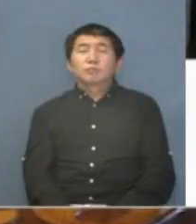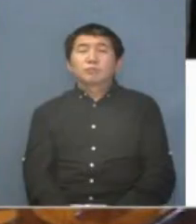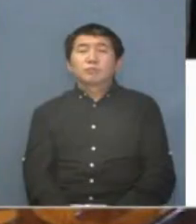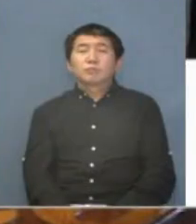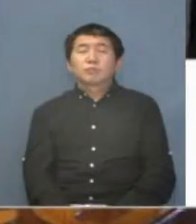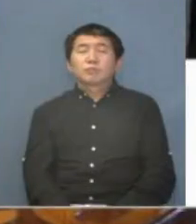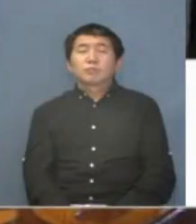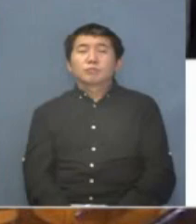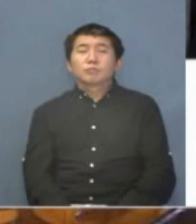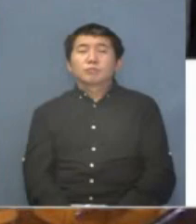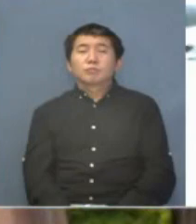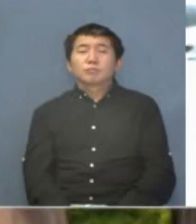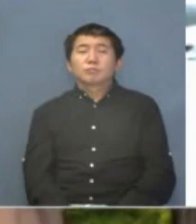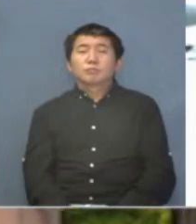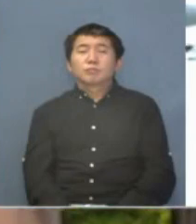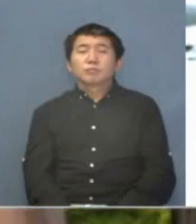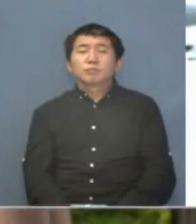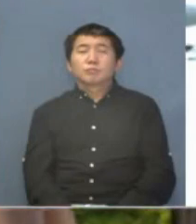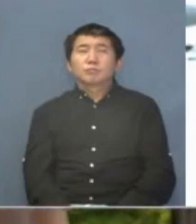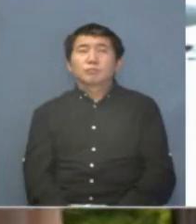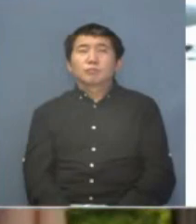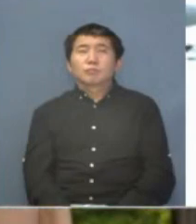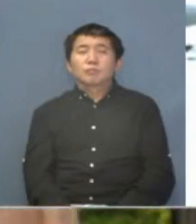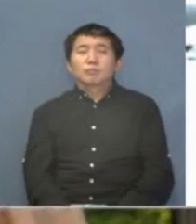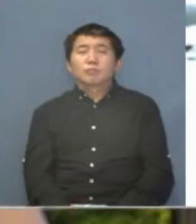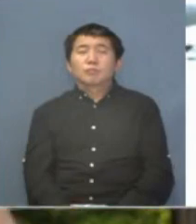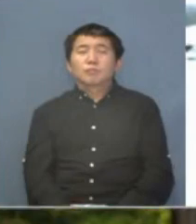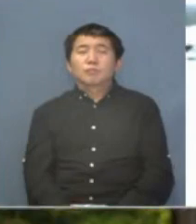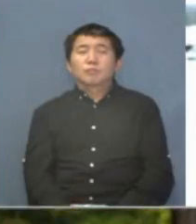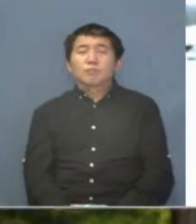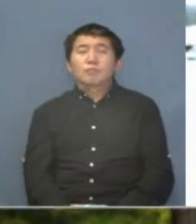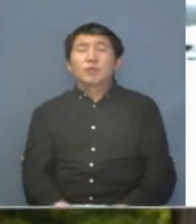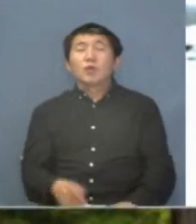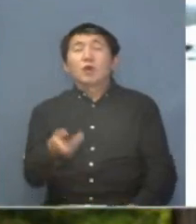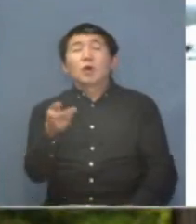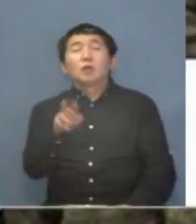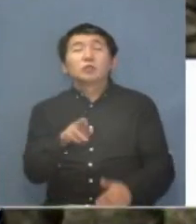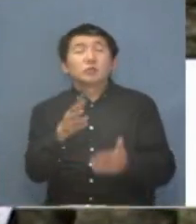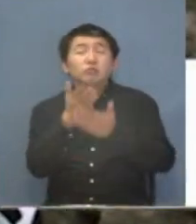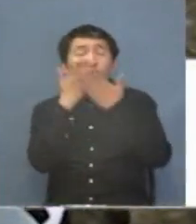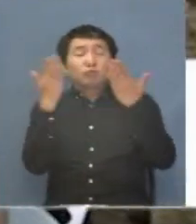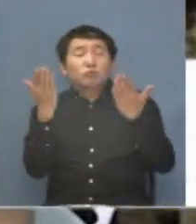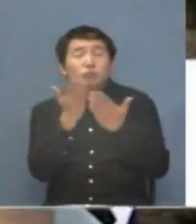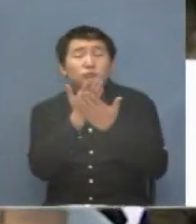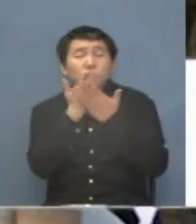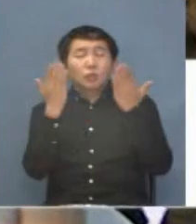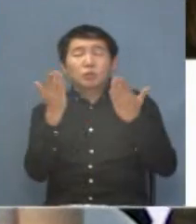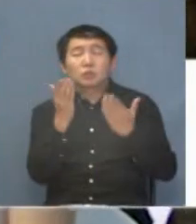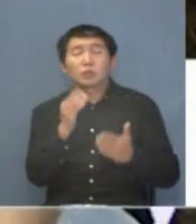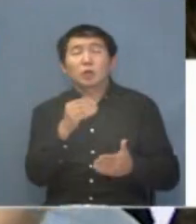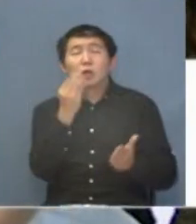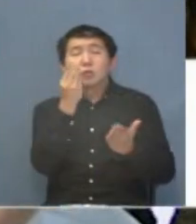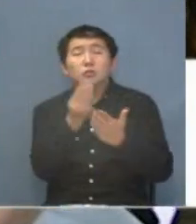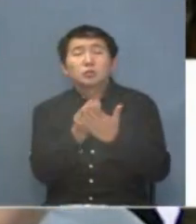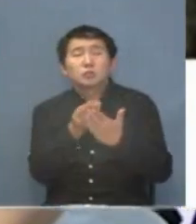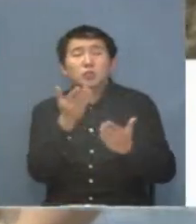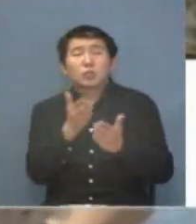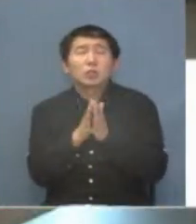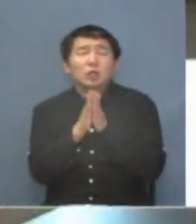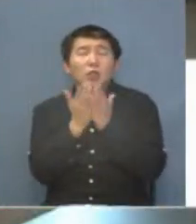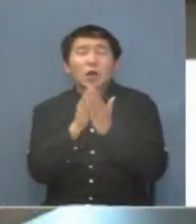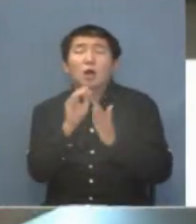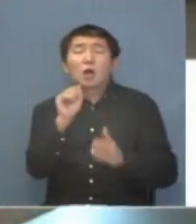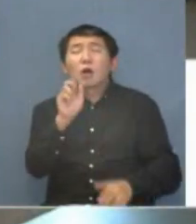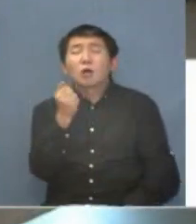Арада 2 ғасырға жуық уақыт өтсе де, әлі өзектілігін жоймаған, оқырмандарына темір қазық бола білген рухани ғазына Абайдың шығармаларын бір